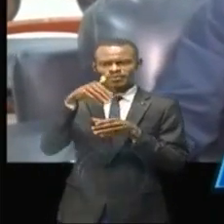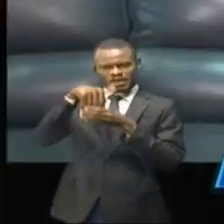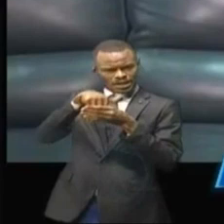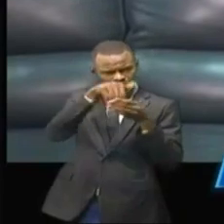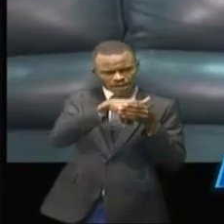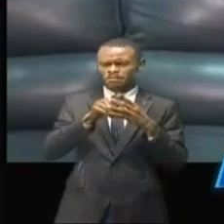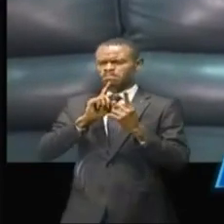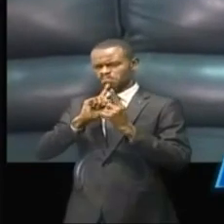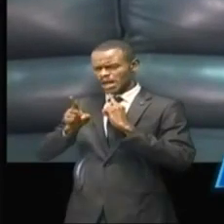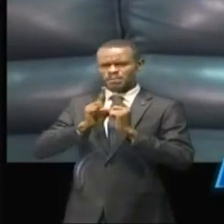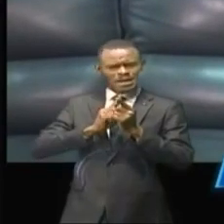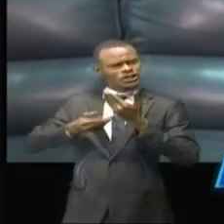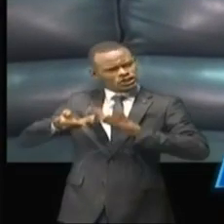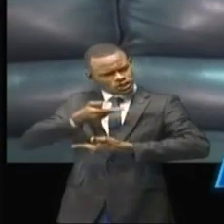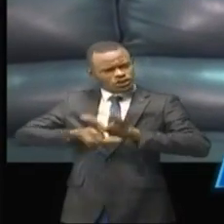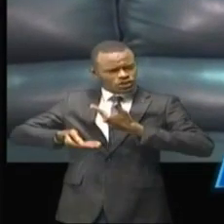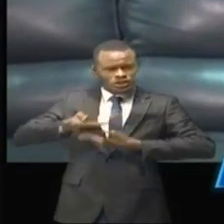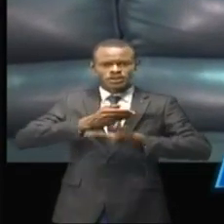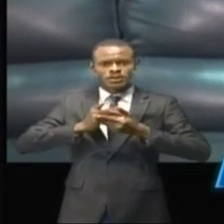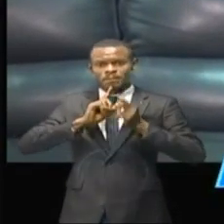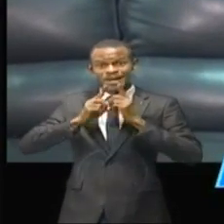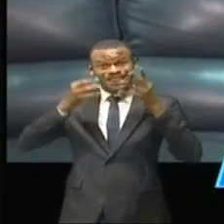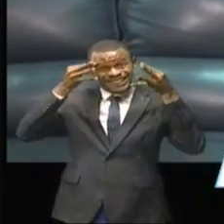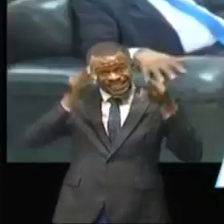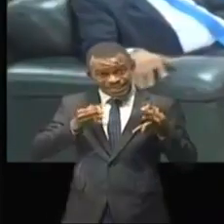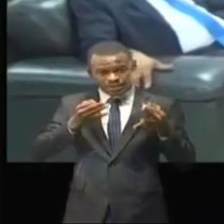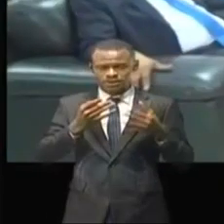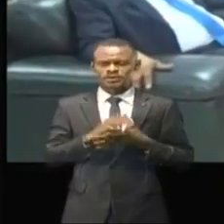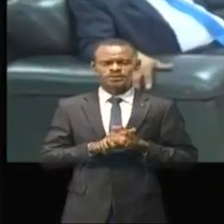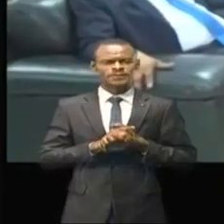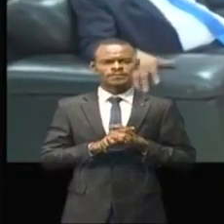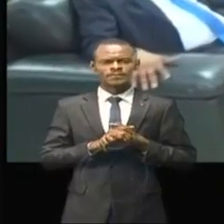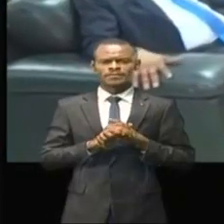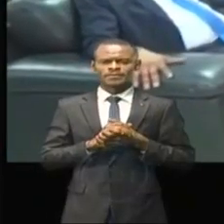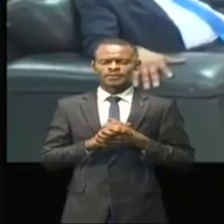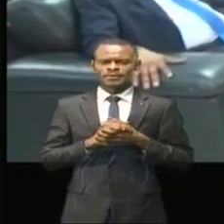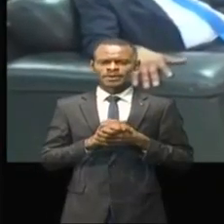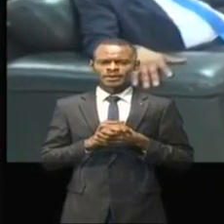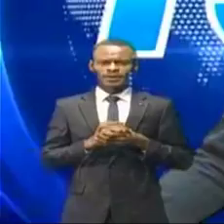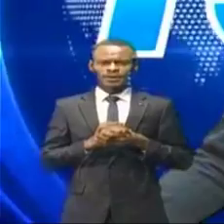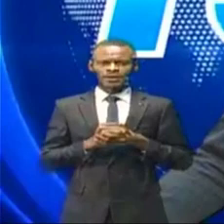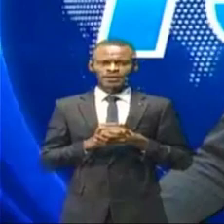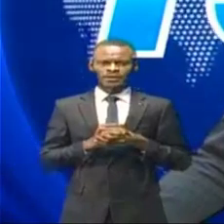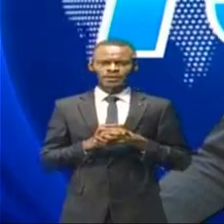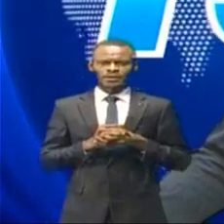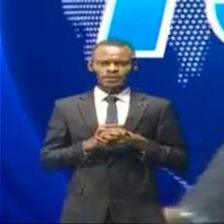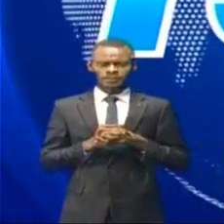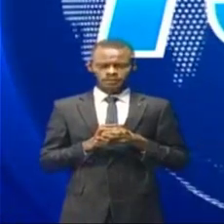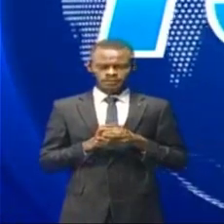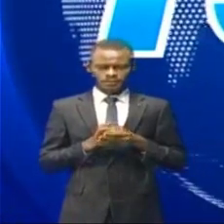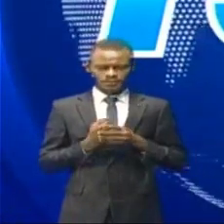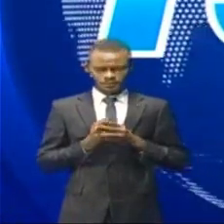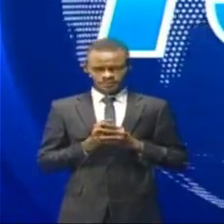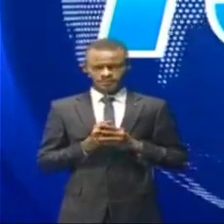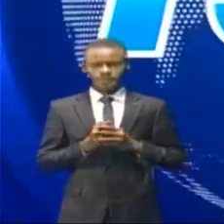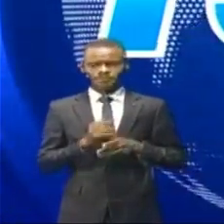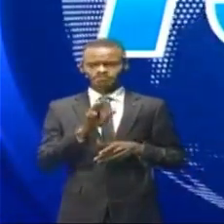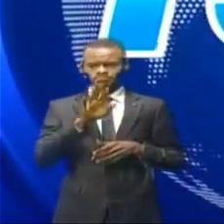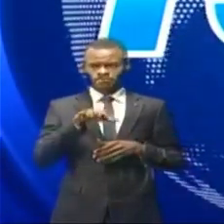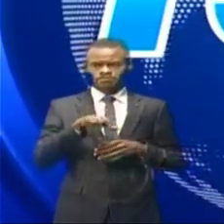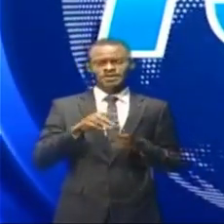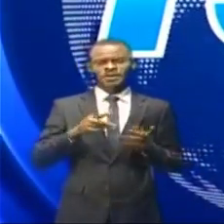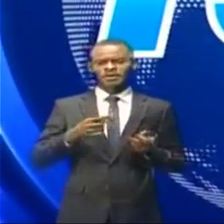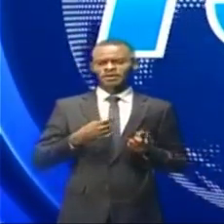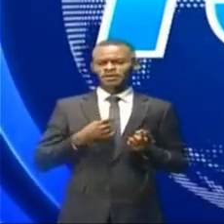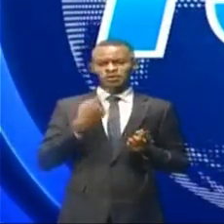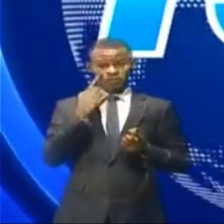deux personnalités, il a été décidé la création d'une commission pour des solutions idoines. Rendons-nous au sud Kivu